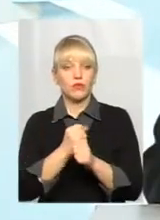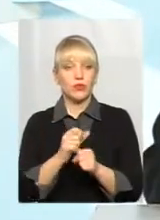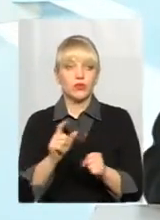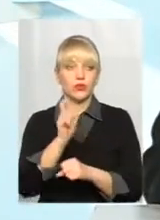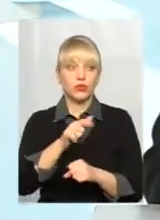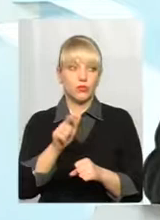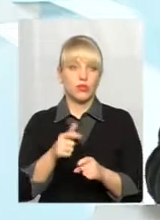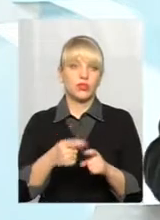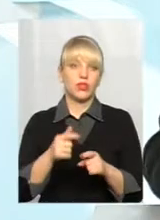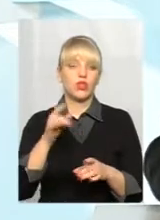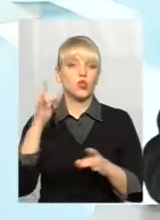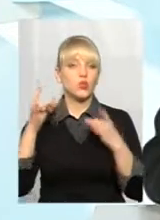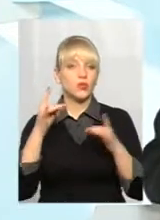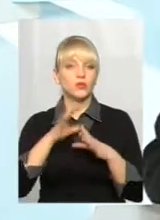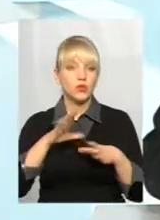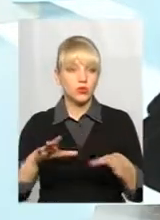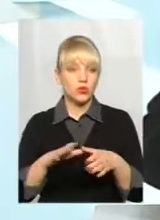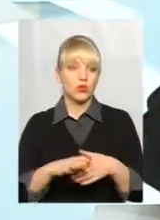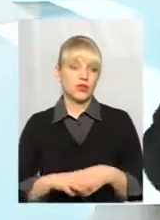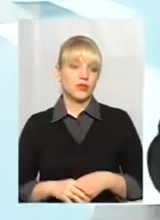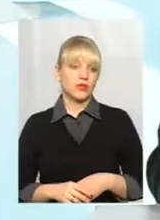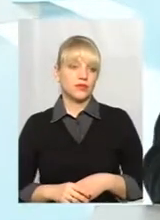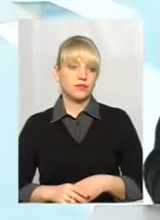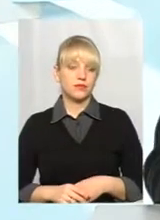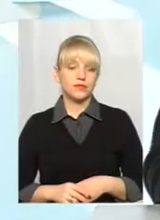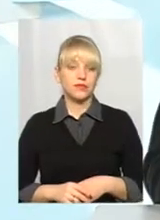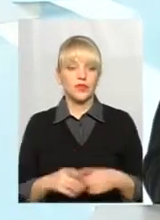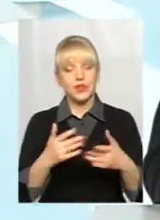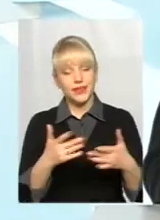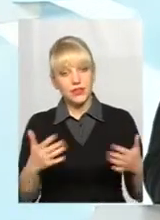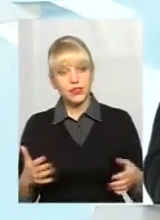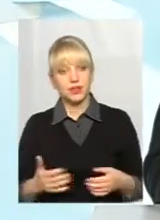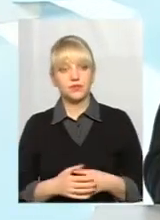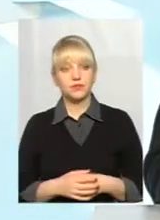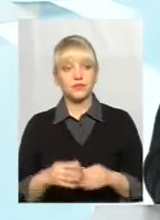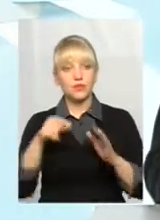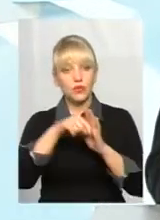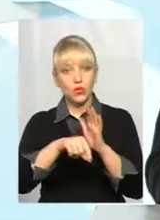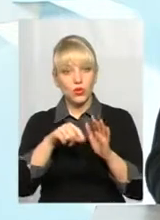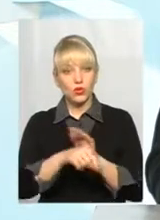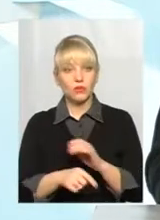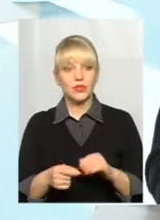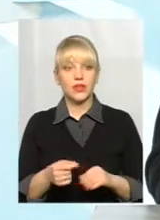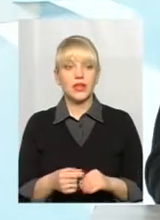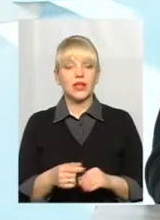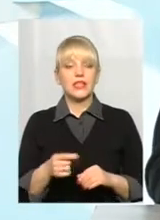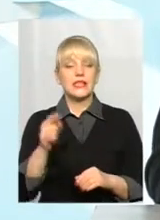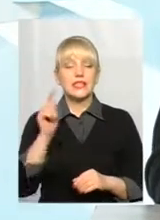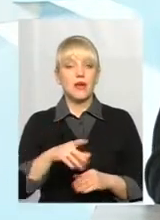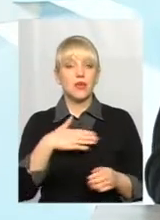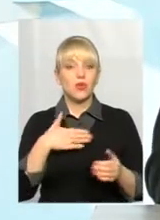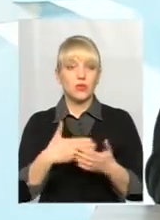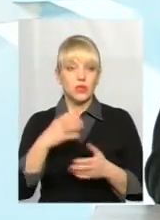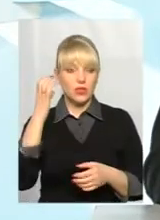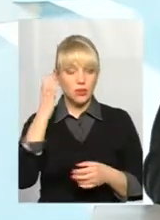не шкодило ні шумом, от, ні там іншими. Тобто саме оці громадські слухання саме